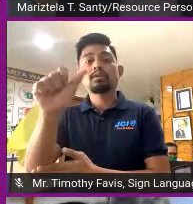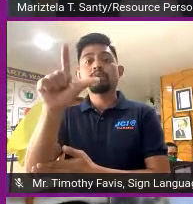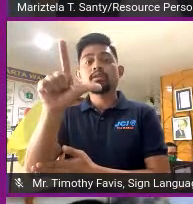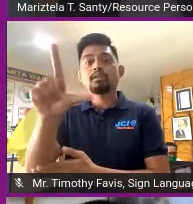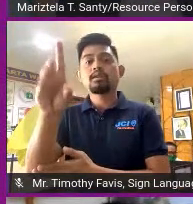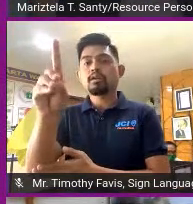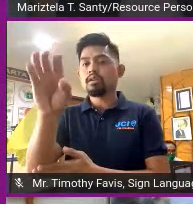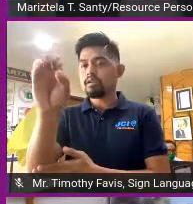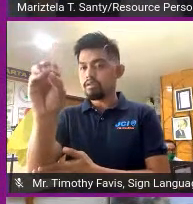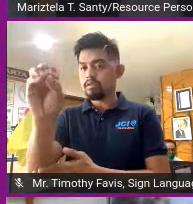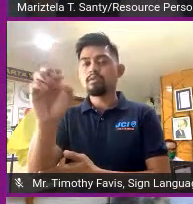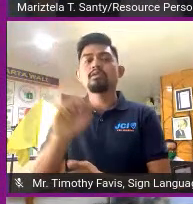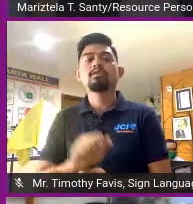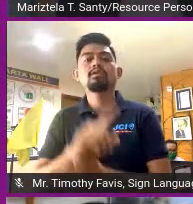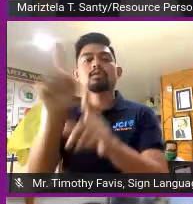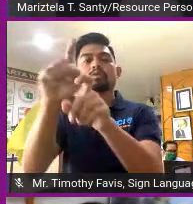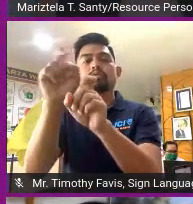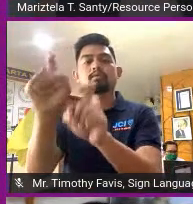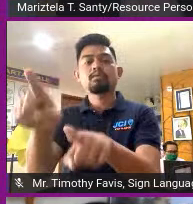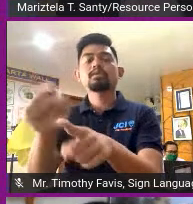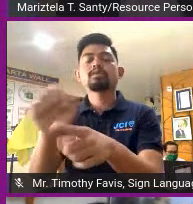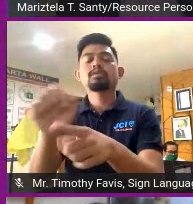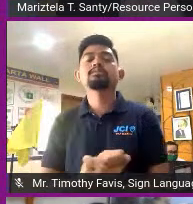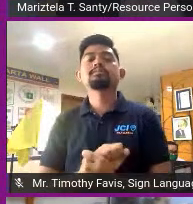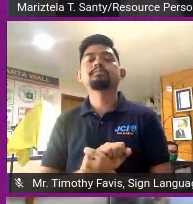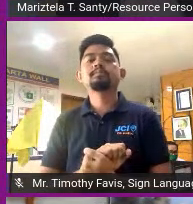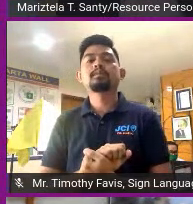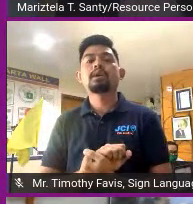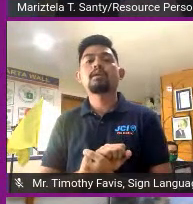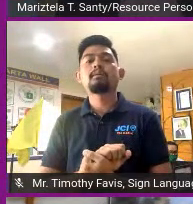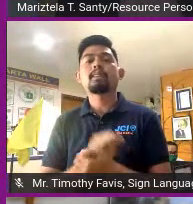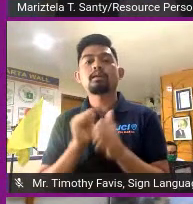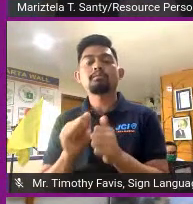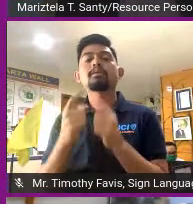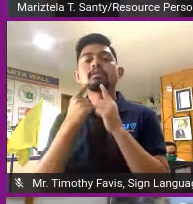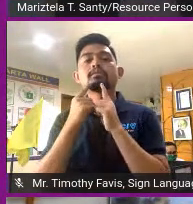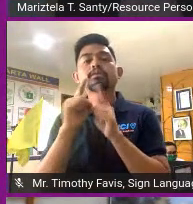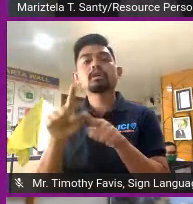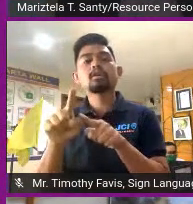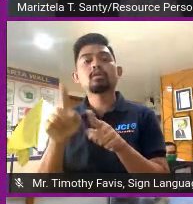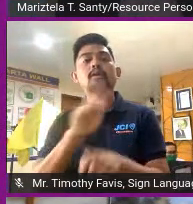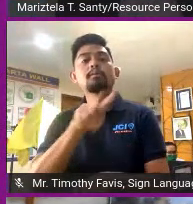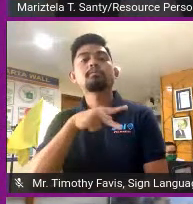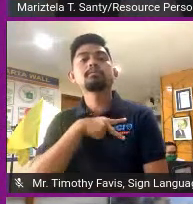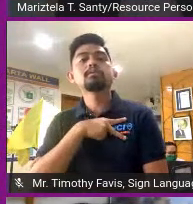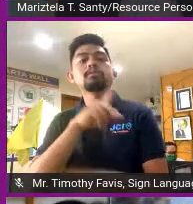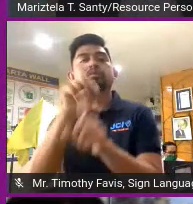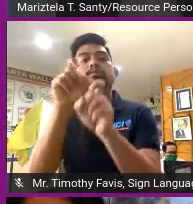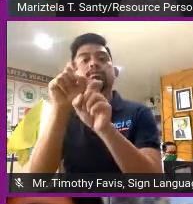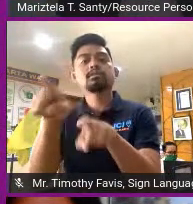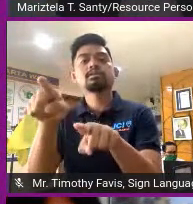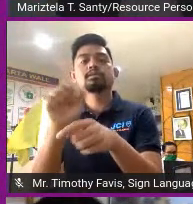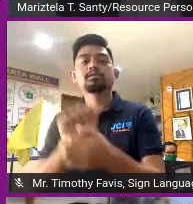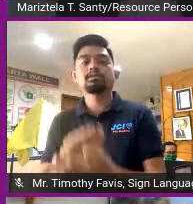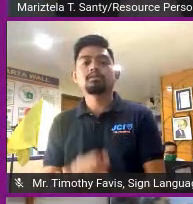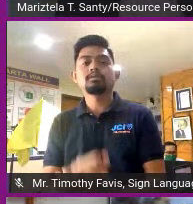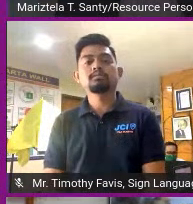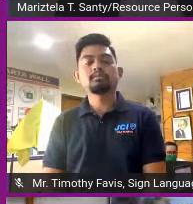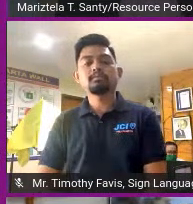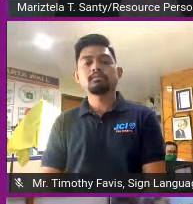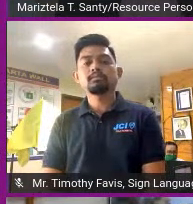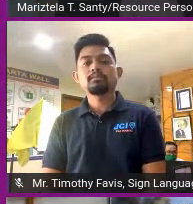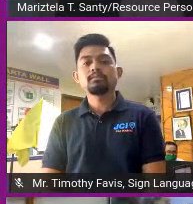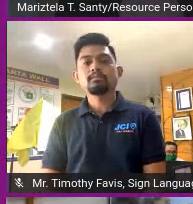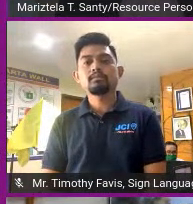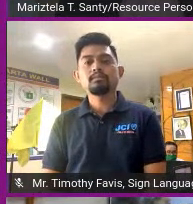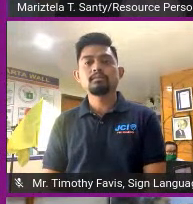ng personal po at yung mamarigis ninyo mga katanungan. Sir, Mr. Crisaldo Pablo.